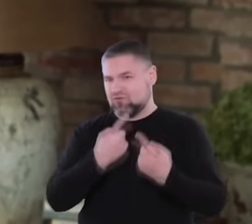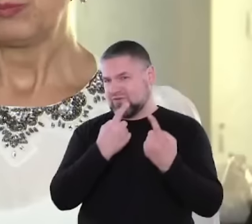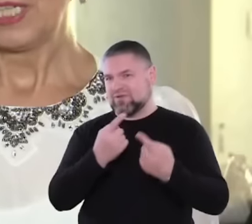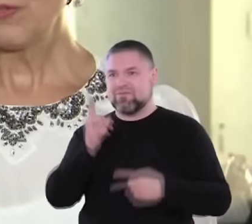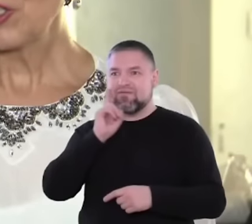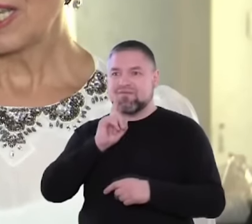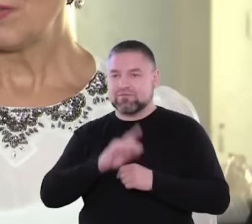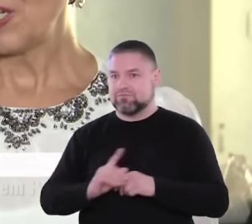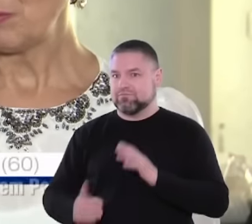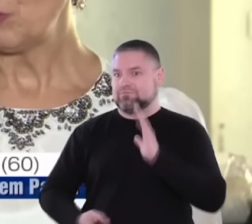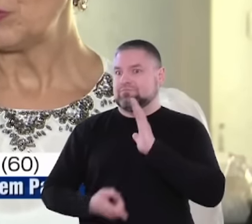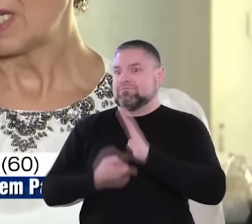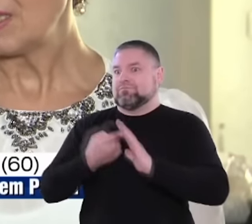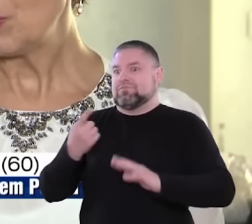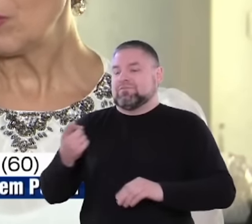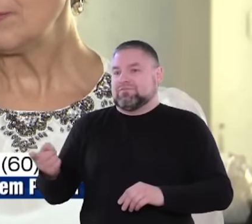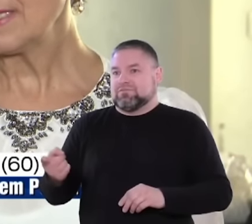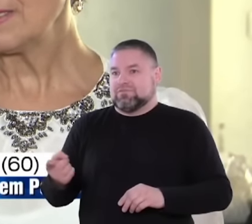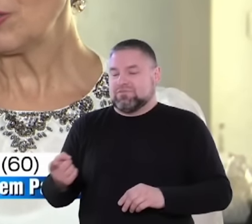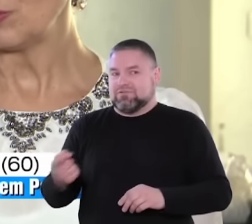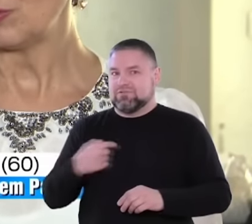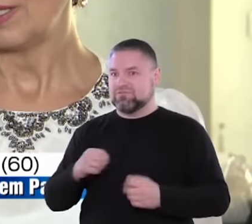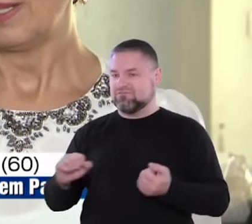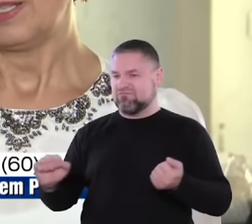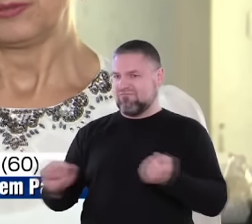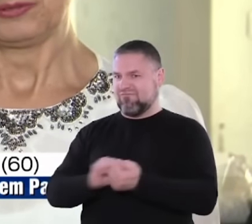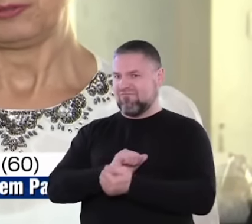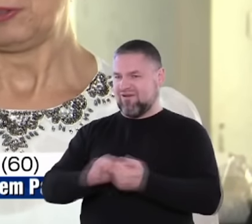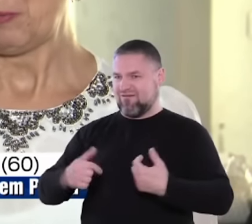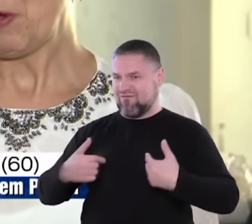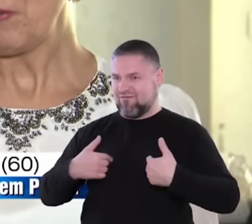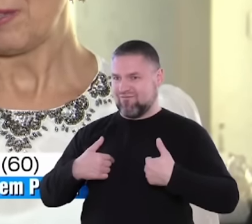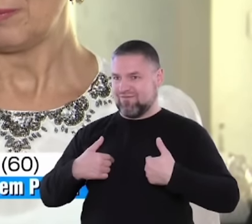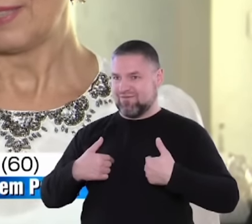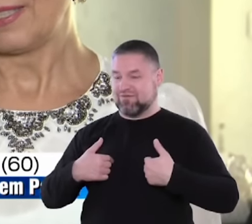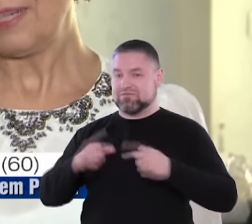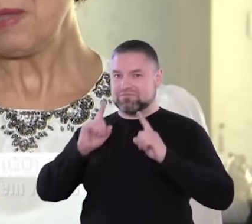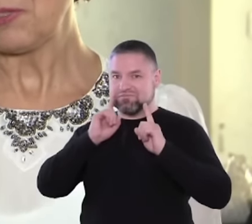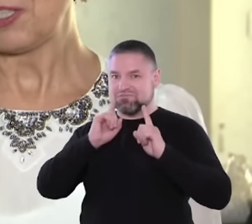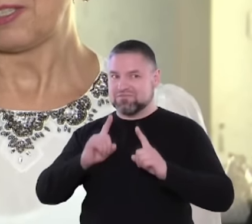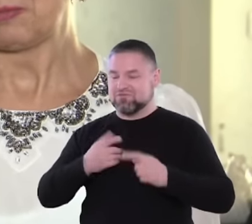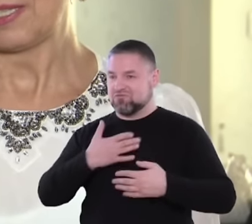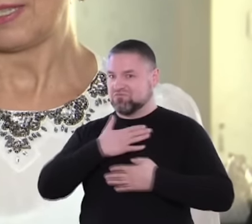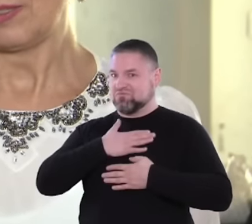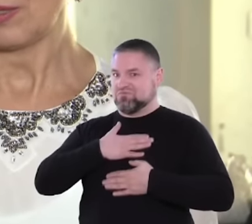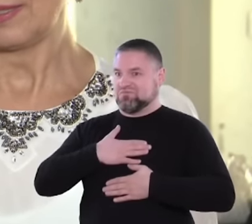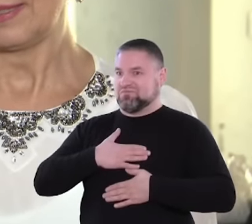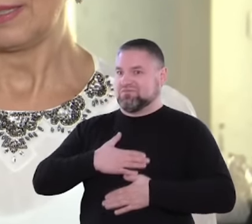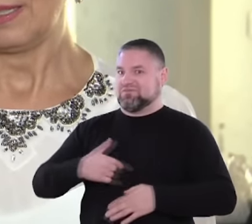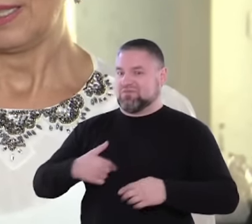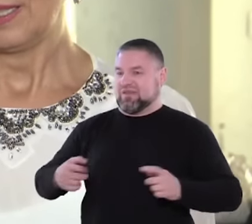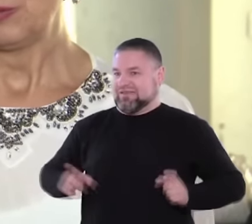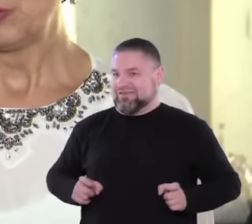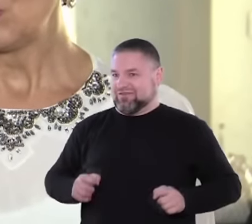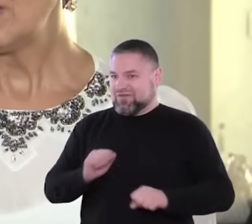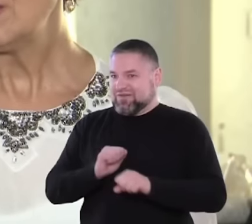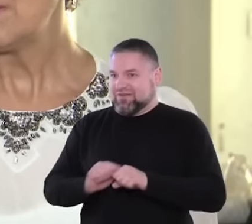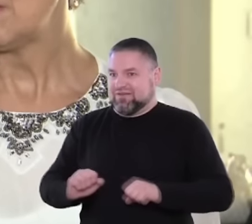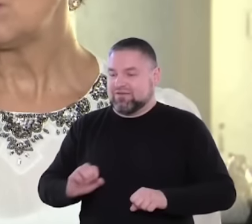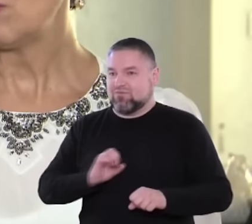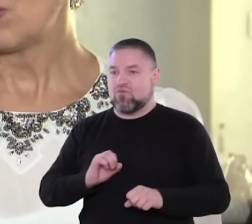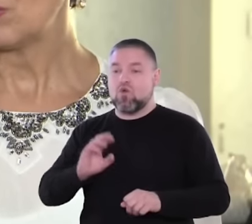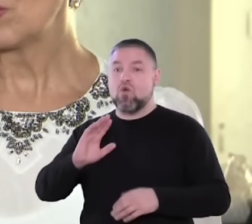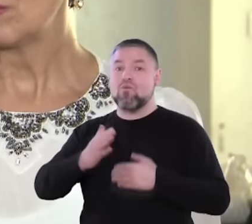znajdzie. Pierwszy raz widziałam go w takim bojowym nastroju. No, nie powiem, schlebia mi, że jest o mnie zazdrosny. Mój